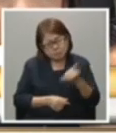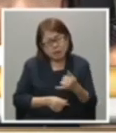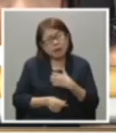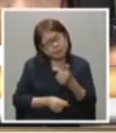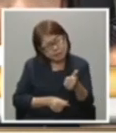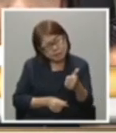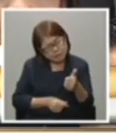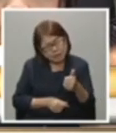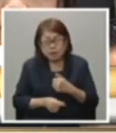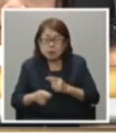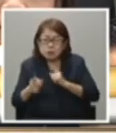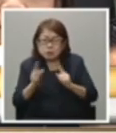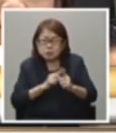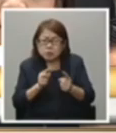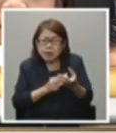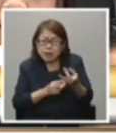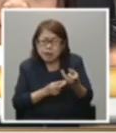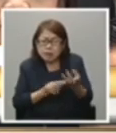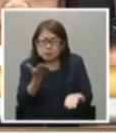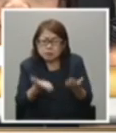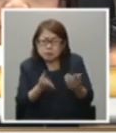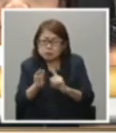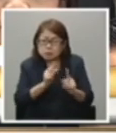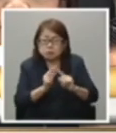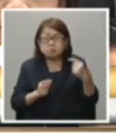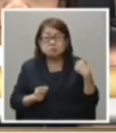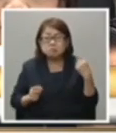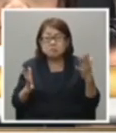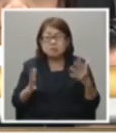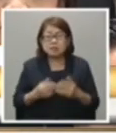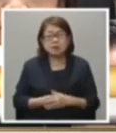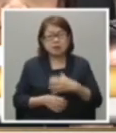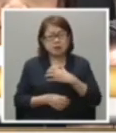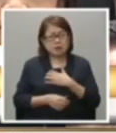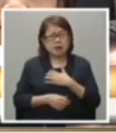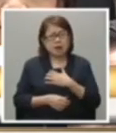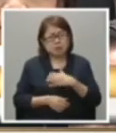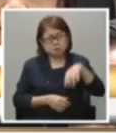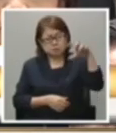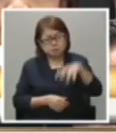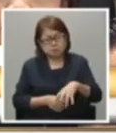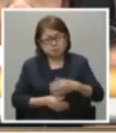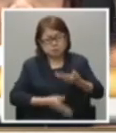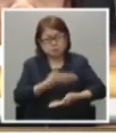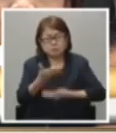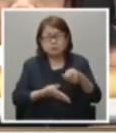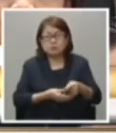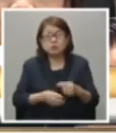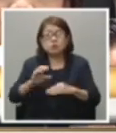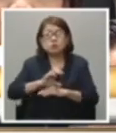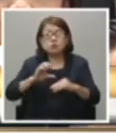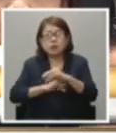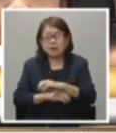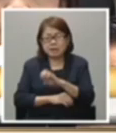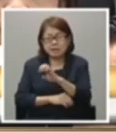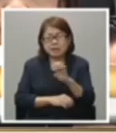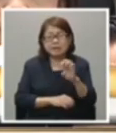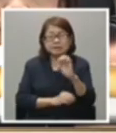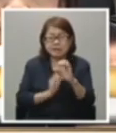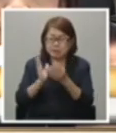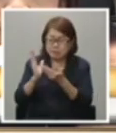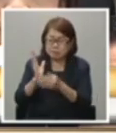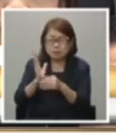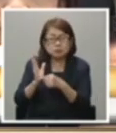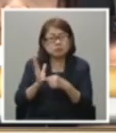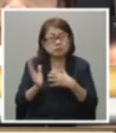างแค่ว่าเขาจะมาตั้งคลังสินค้าในโครงการ EEC ของท่านแ